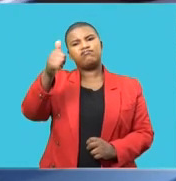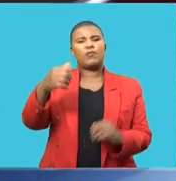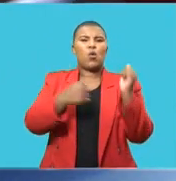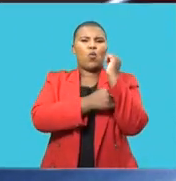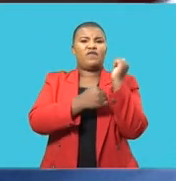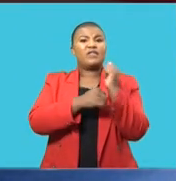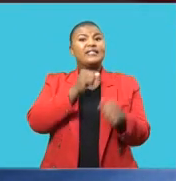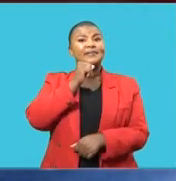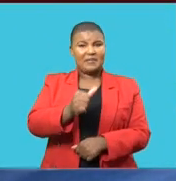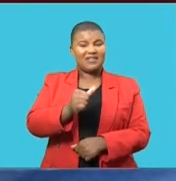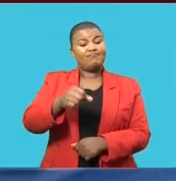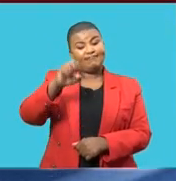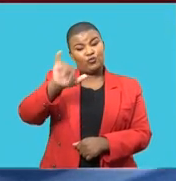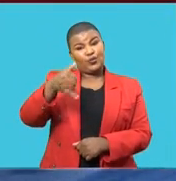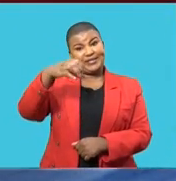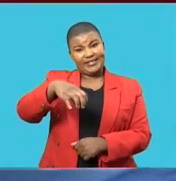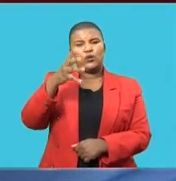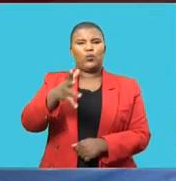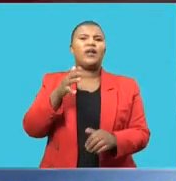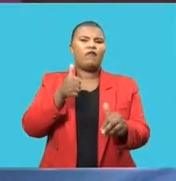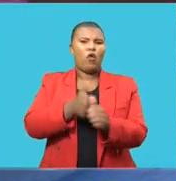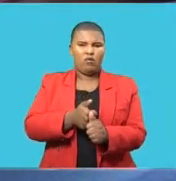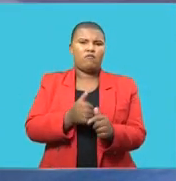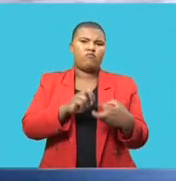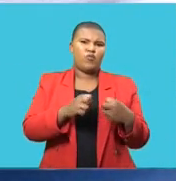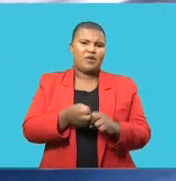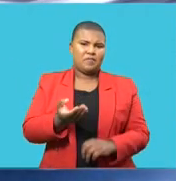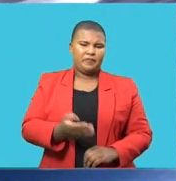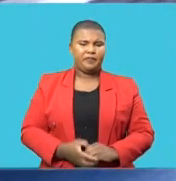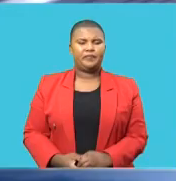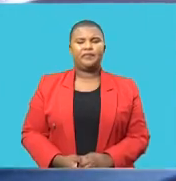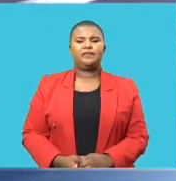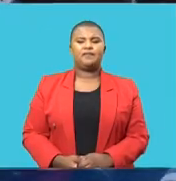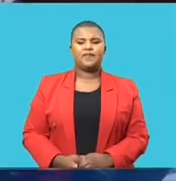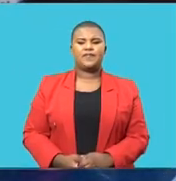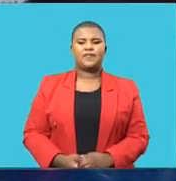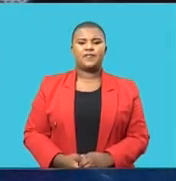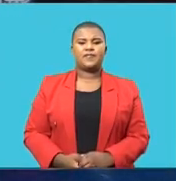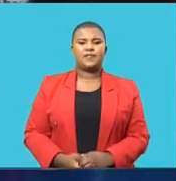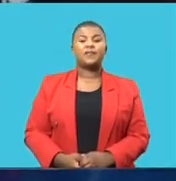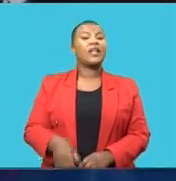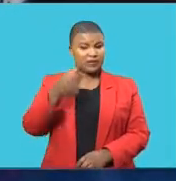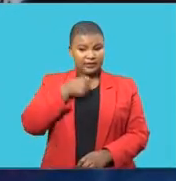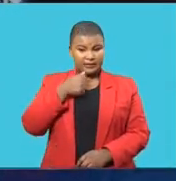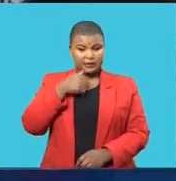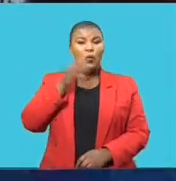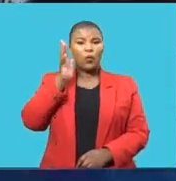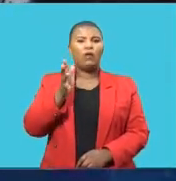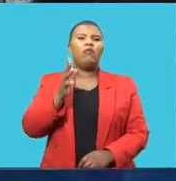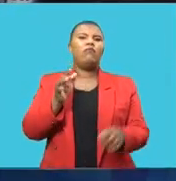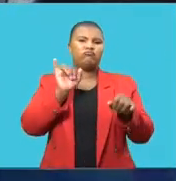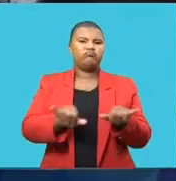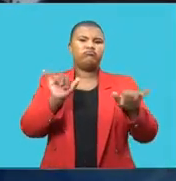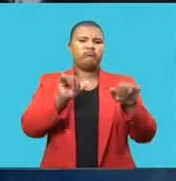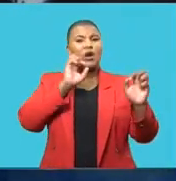sifundazwe sizozisukumela ngokusheshsha. We get them to respond on these issues and maybe we get also